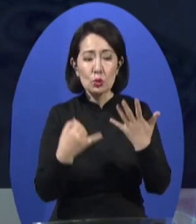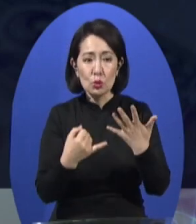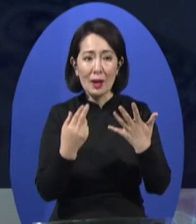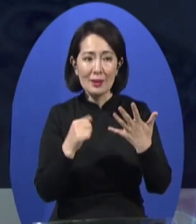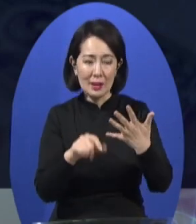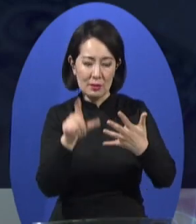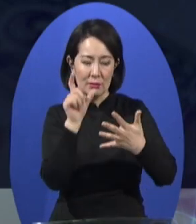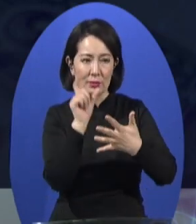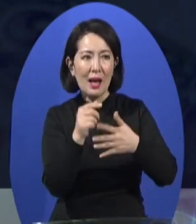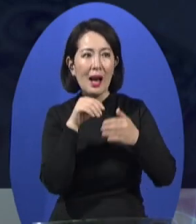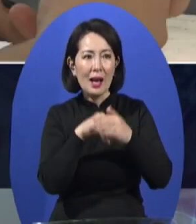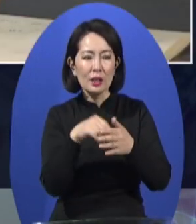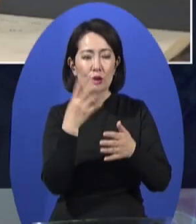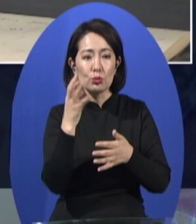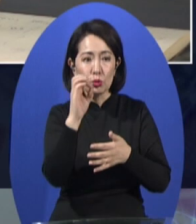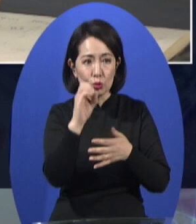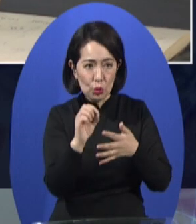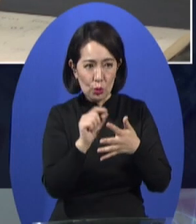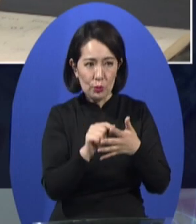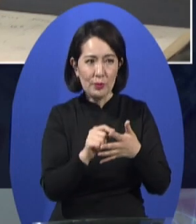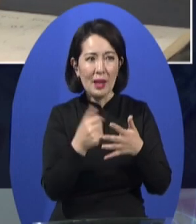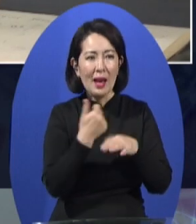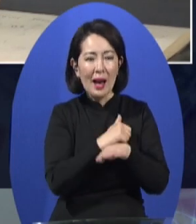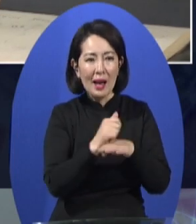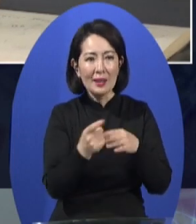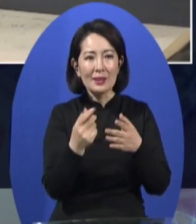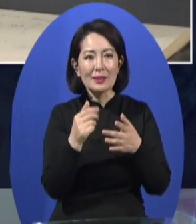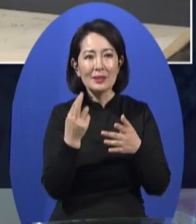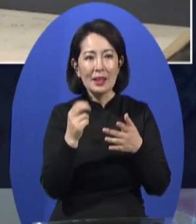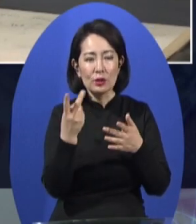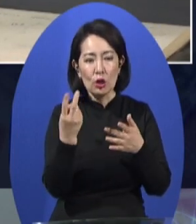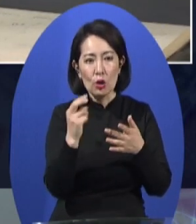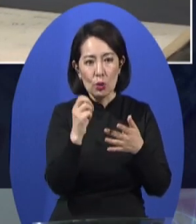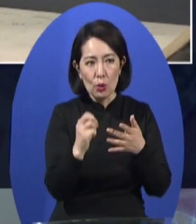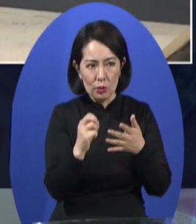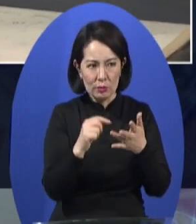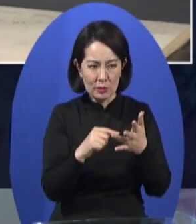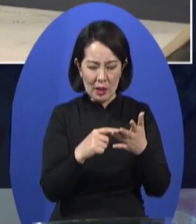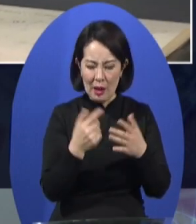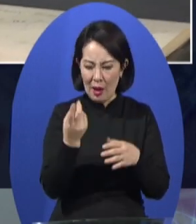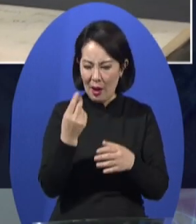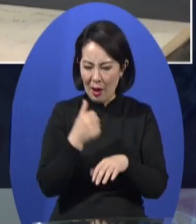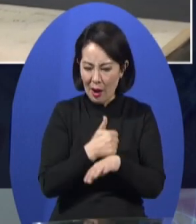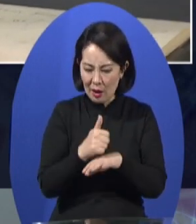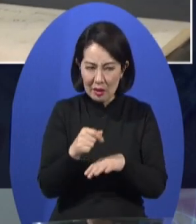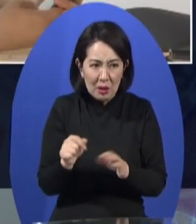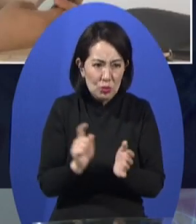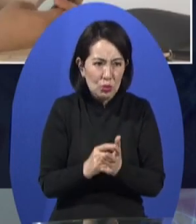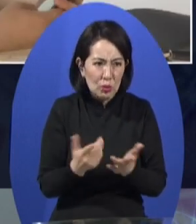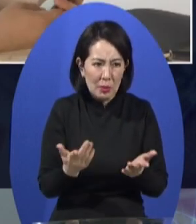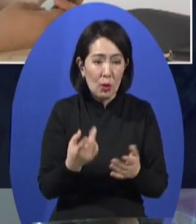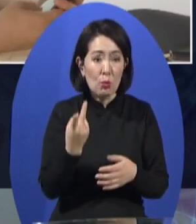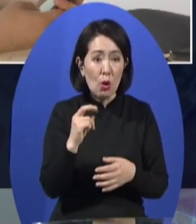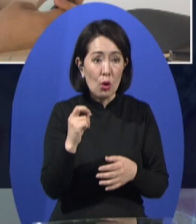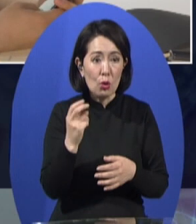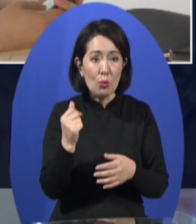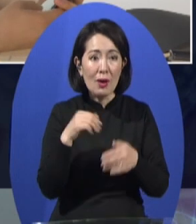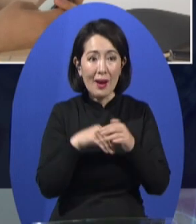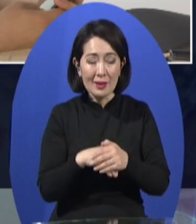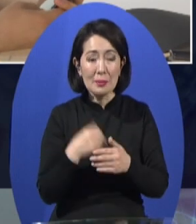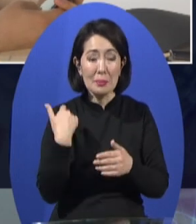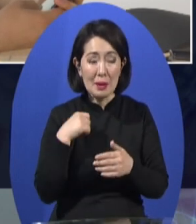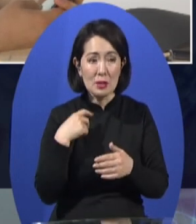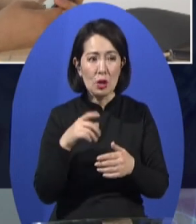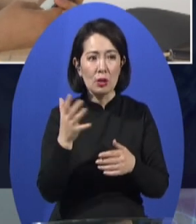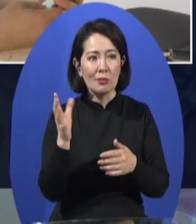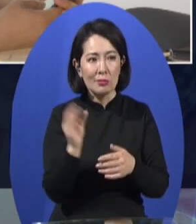болохоор хадгаламж руу бол 40% нь ордог. Аялын данс руу тэтгэрхүү аялах тийм айхтар өндөр шаардлага болсон учраас уг нь 20% хадгалдаг байсан.